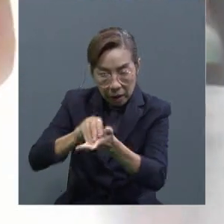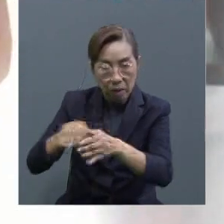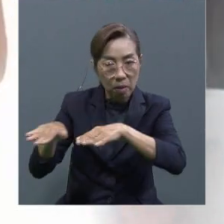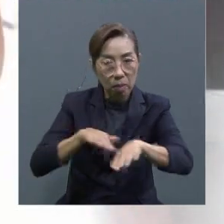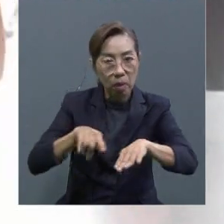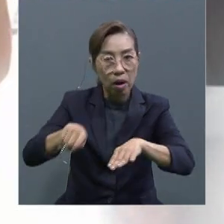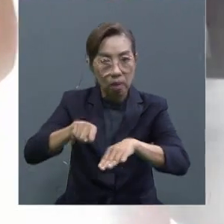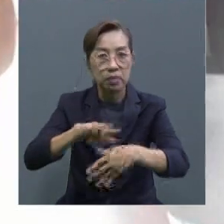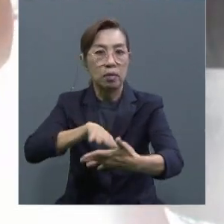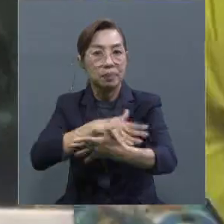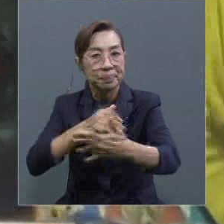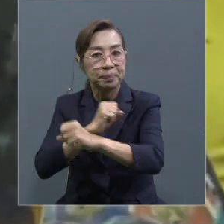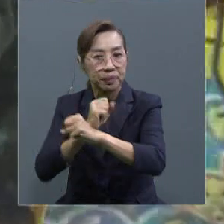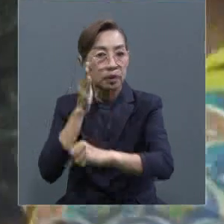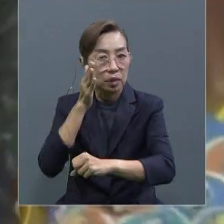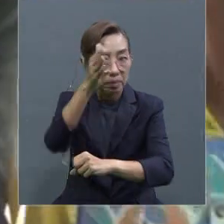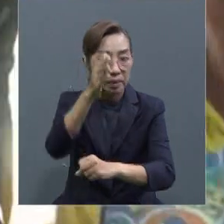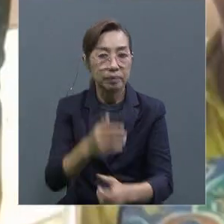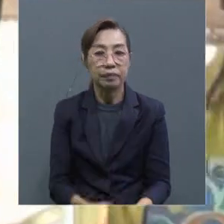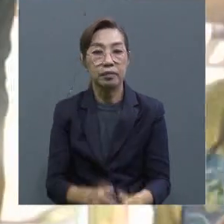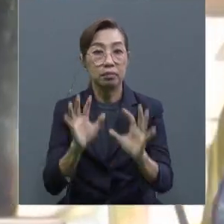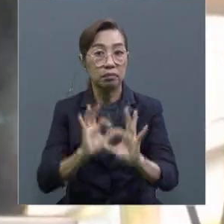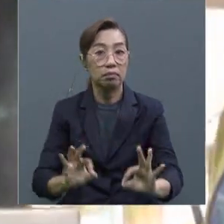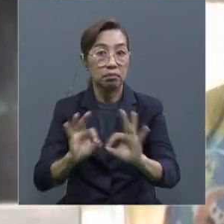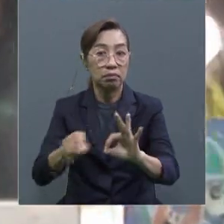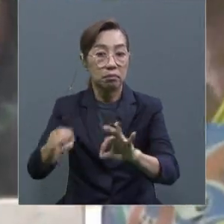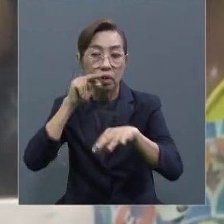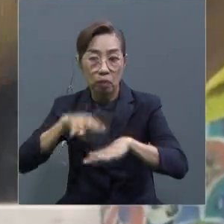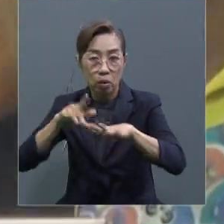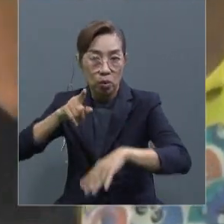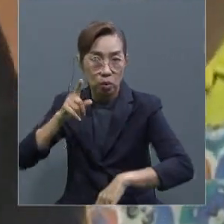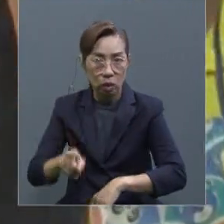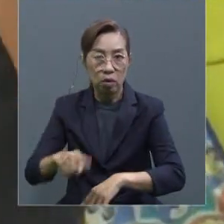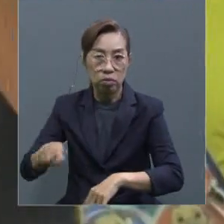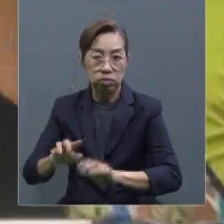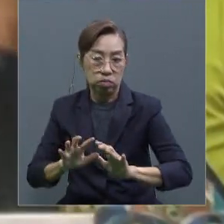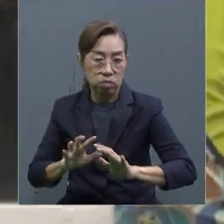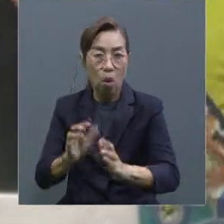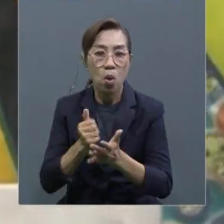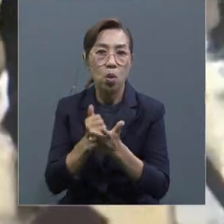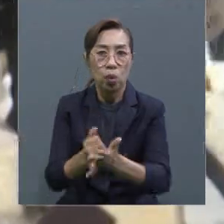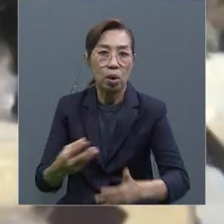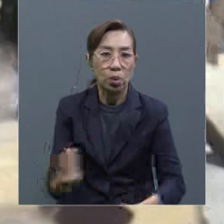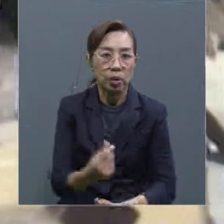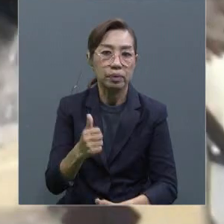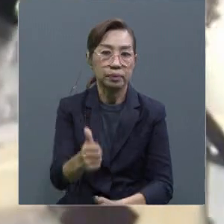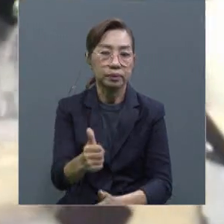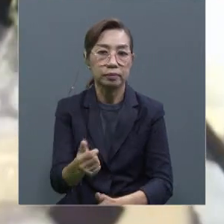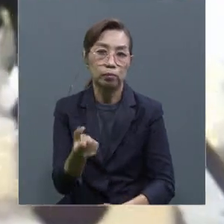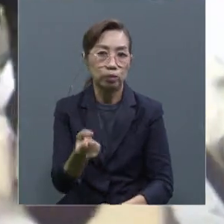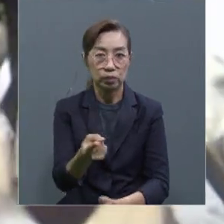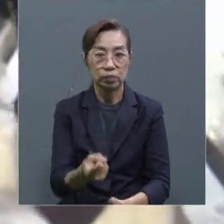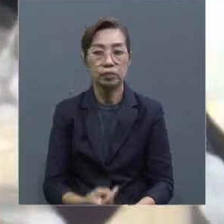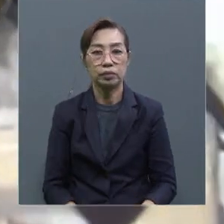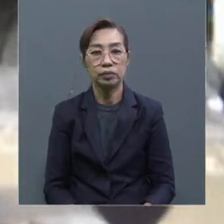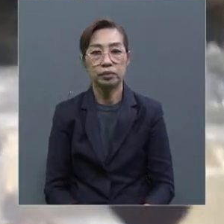พร้อมในการรับมือกับภัยบัตรต่างๆที่สำคัญเวลาเกิดเหตุปุ๊บเนี่ยให้สามารถออกให้การช่วยเหลือพี่น้องประชาชนได้